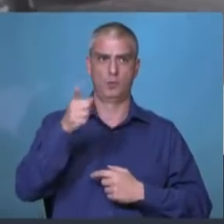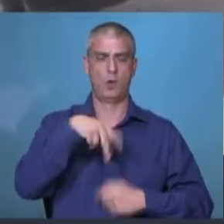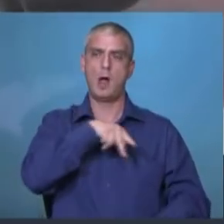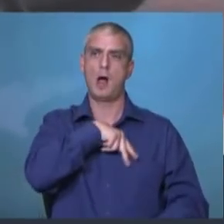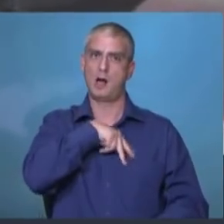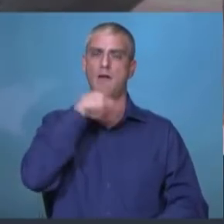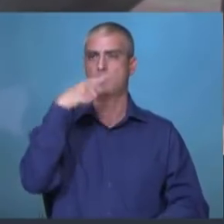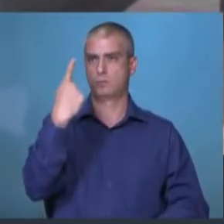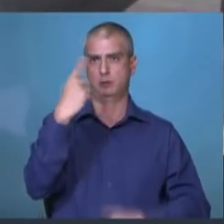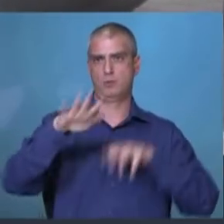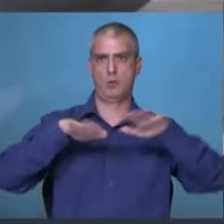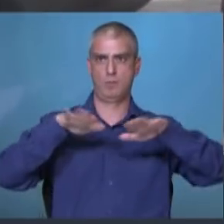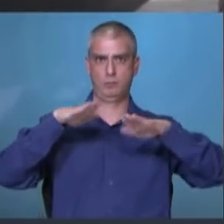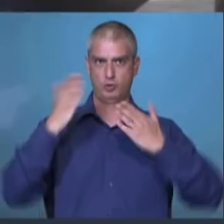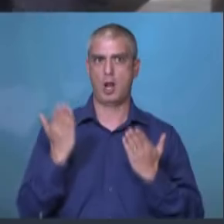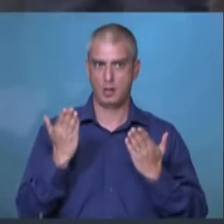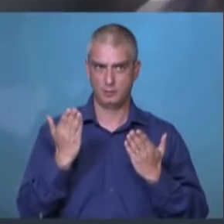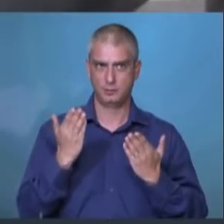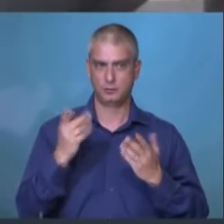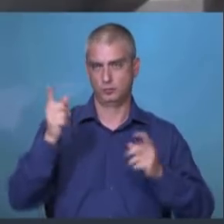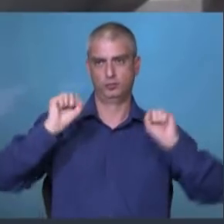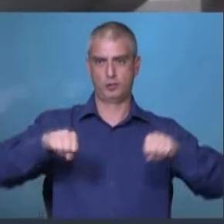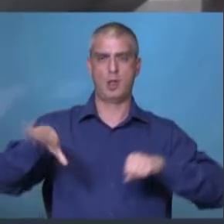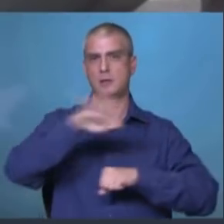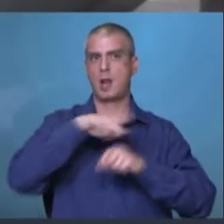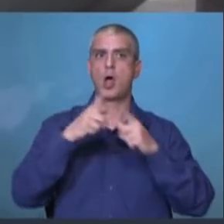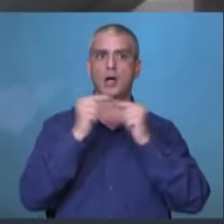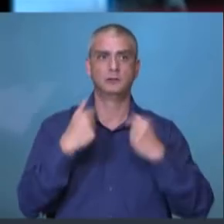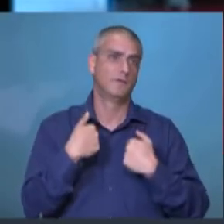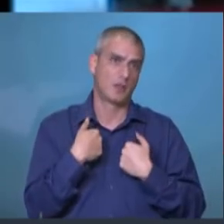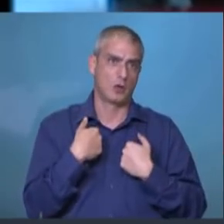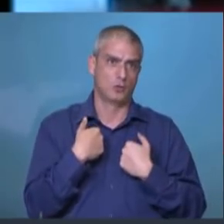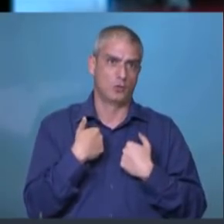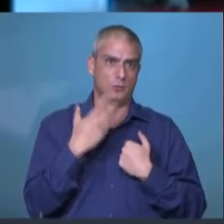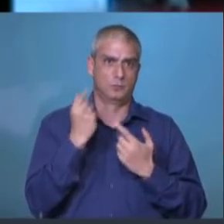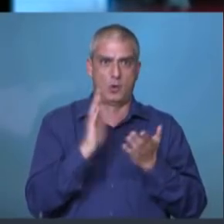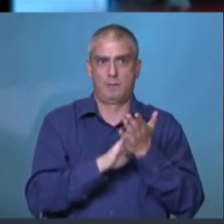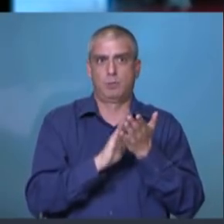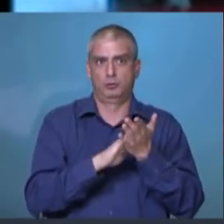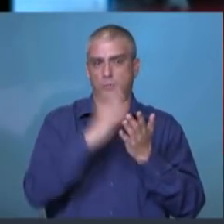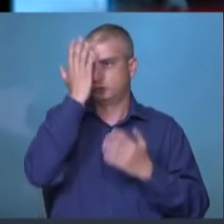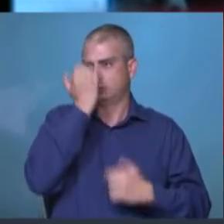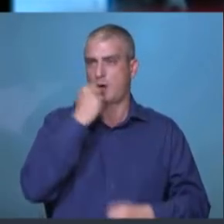بصفتها مسؤوله وحكومه على قطاع غزه ونحن ناخذ بعين الاعتبار ايضا